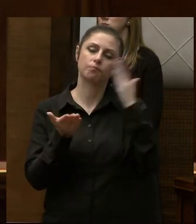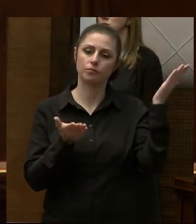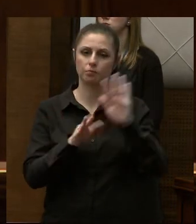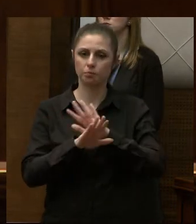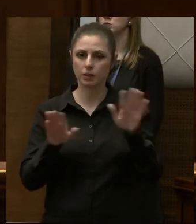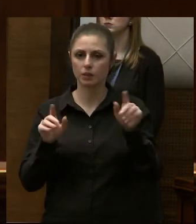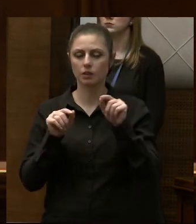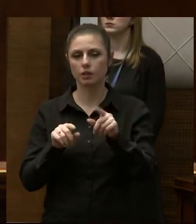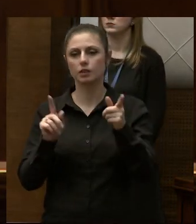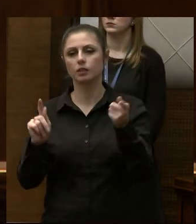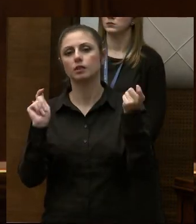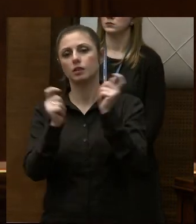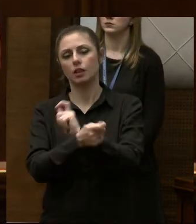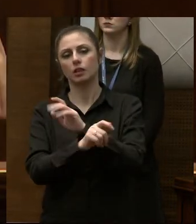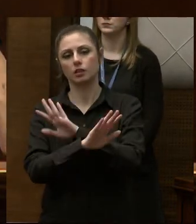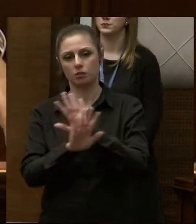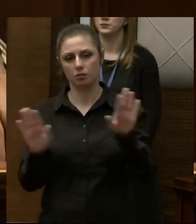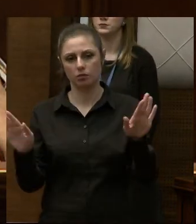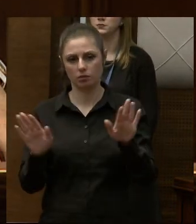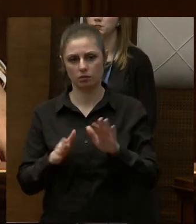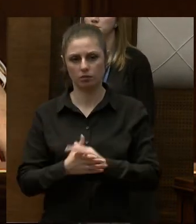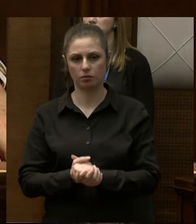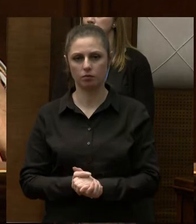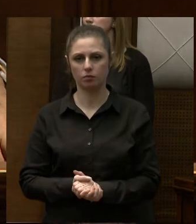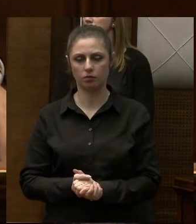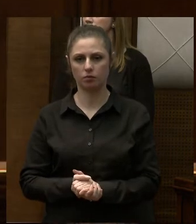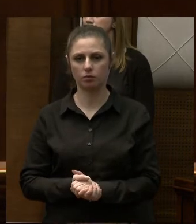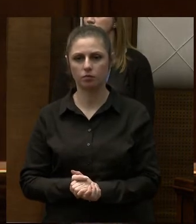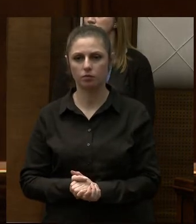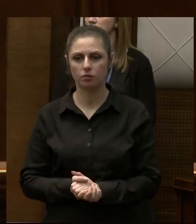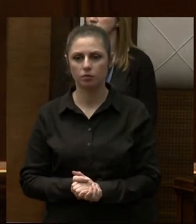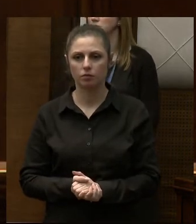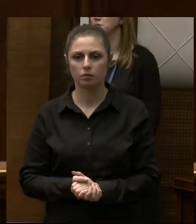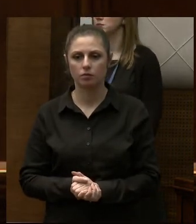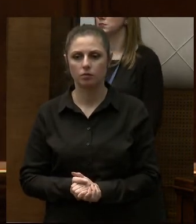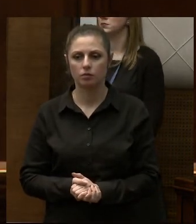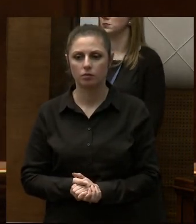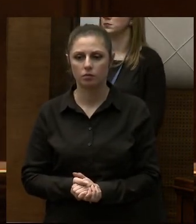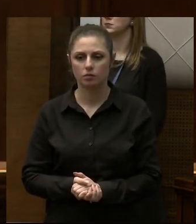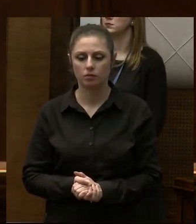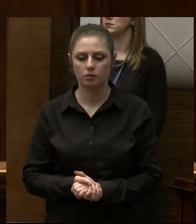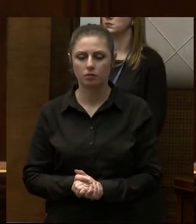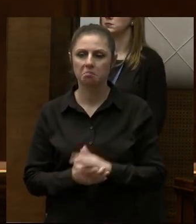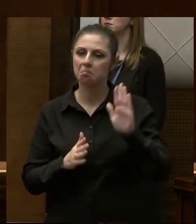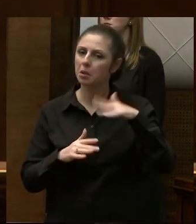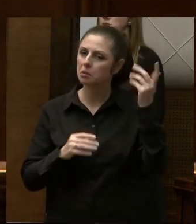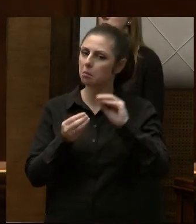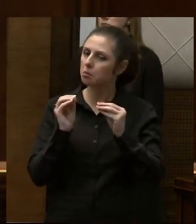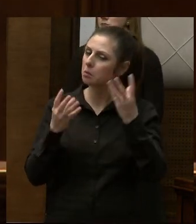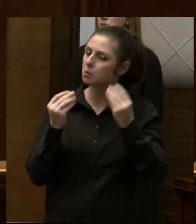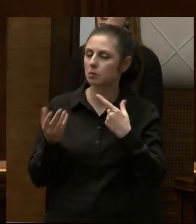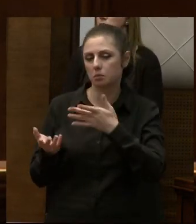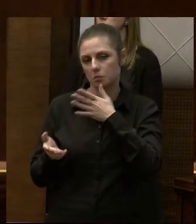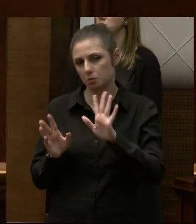öğretmen evlerinden vazgeçtiler. Artık öğretmen evi olarak kapatıldı. Başka sorunlar da olduğunu düşünüyoruz. Sonra birebir